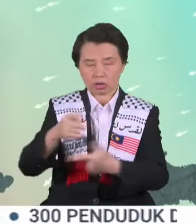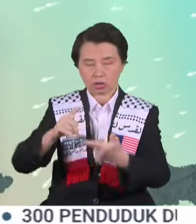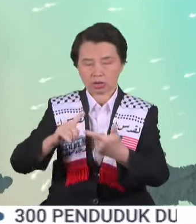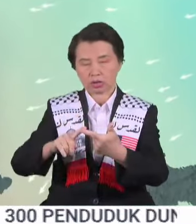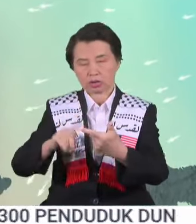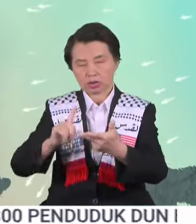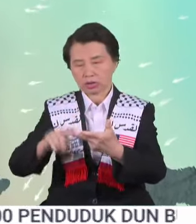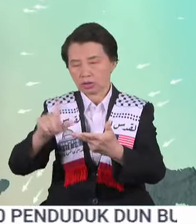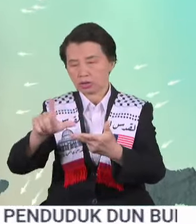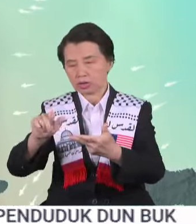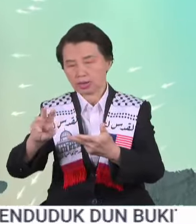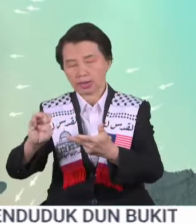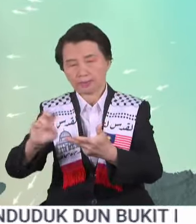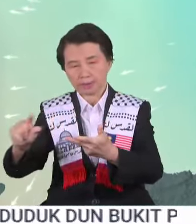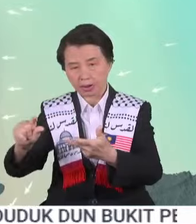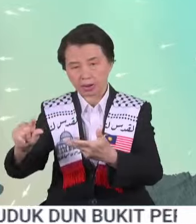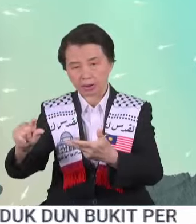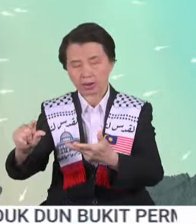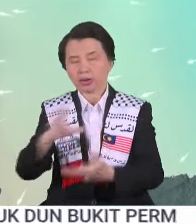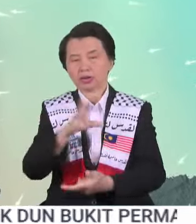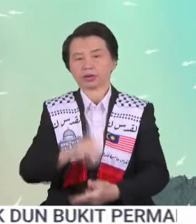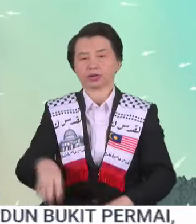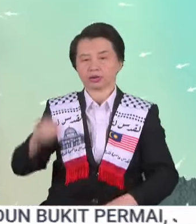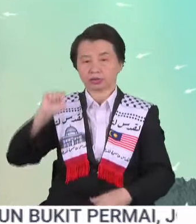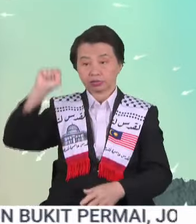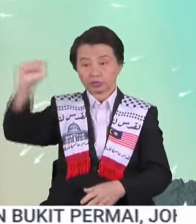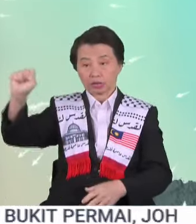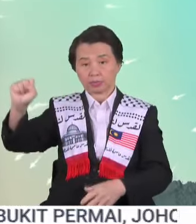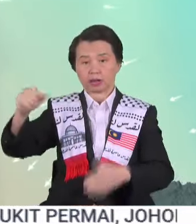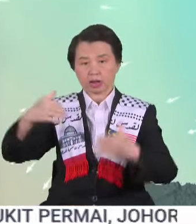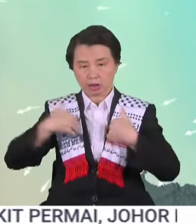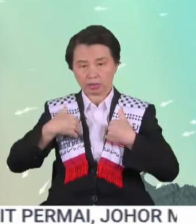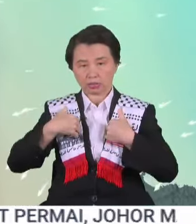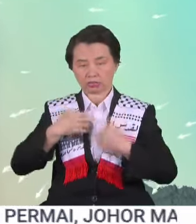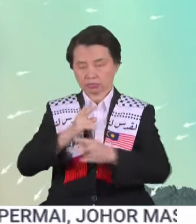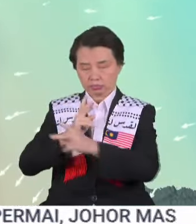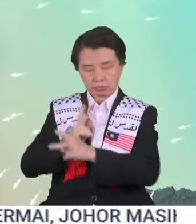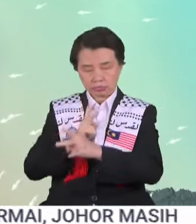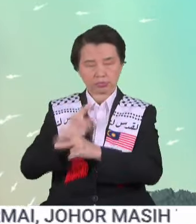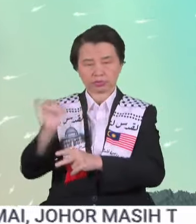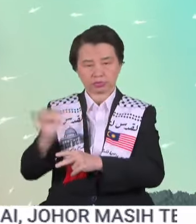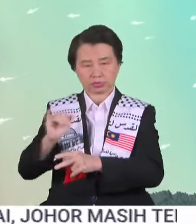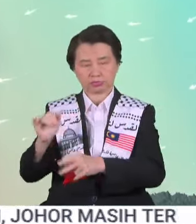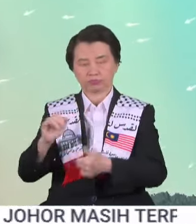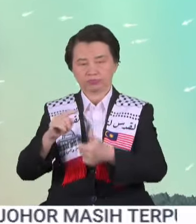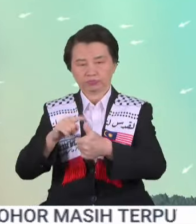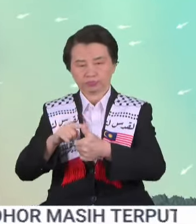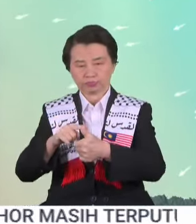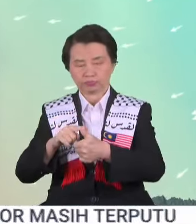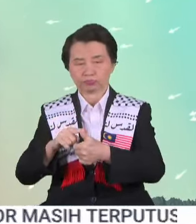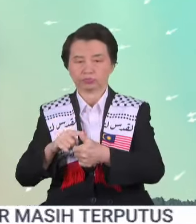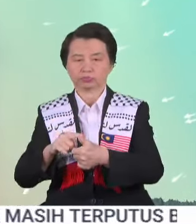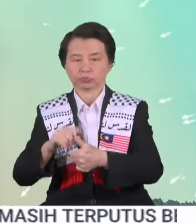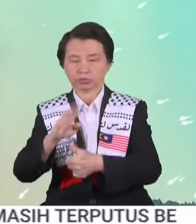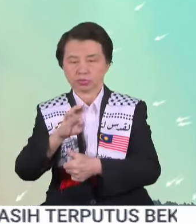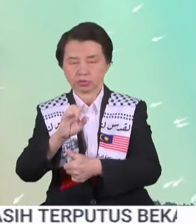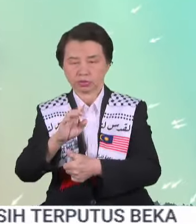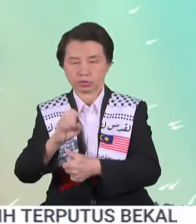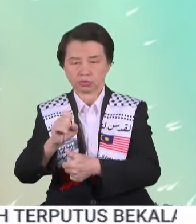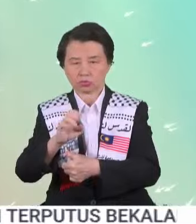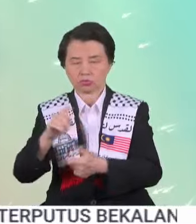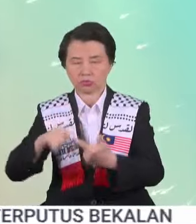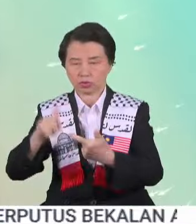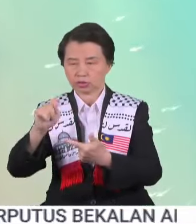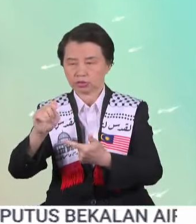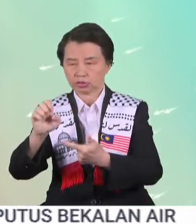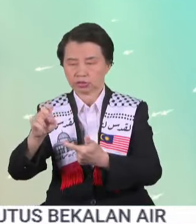Limbang. Diikuti di Sabah juga terdapat 3 kawasan berada di tahap berjaga-jaga, iaitu di sekitar daerah Beaufort, Tenom